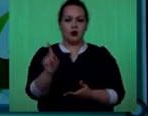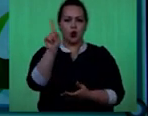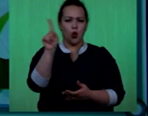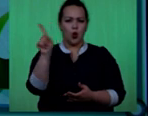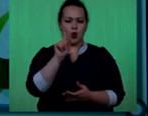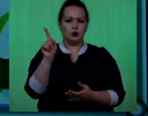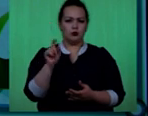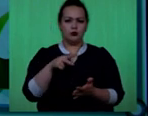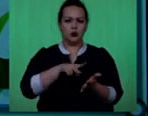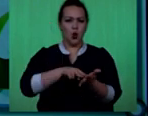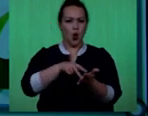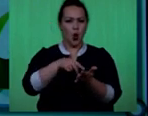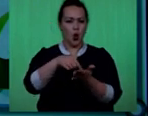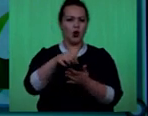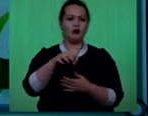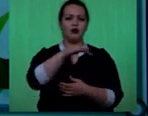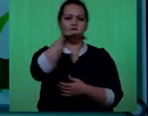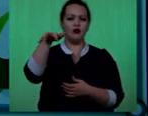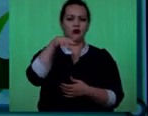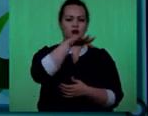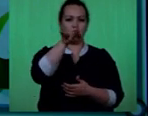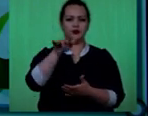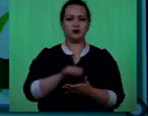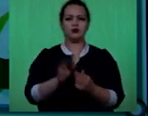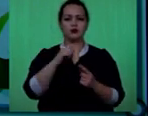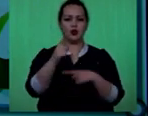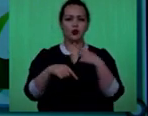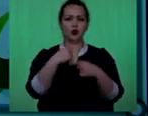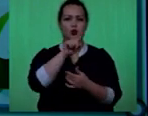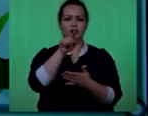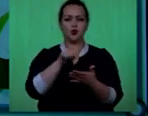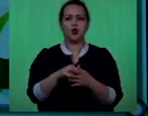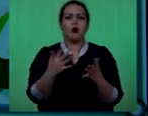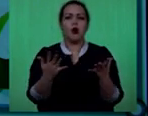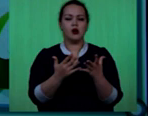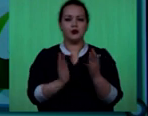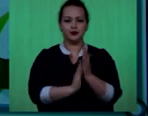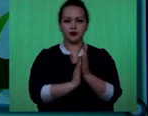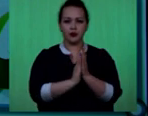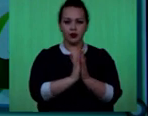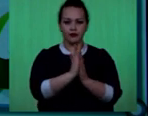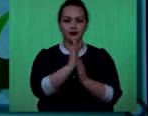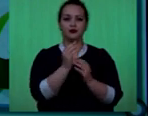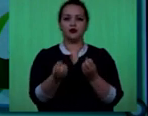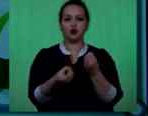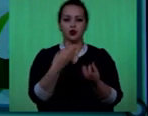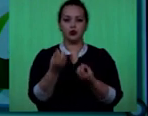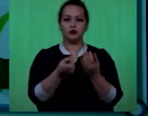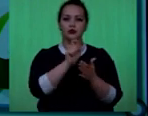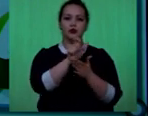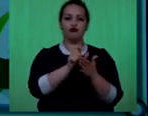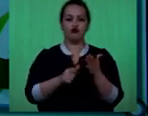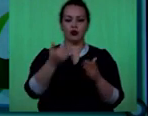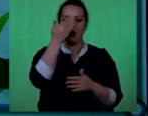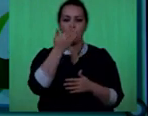ходят в небе следующий вопрос какие растения расцвели sti а творение